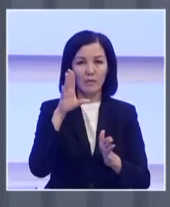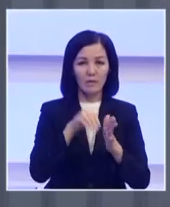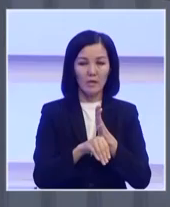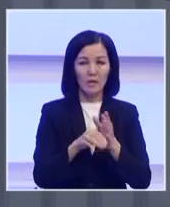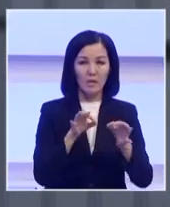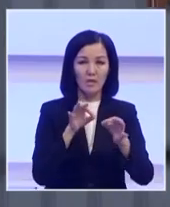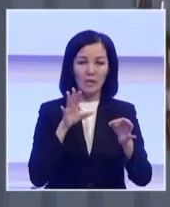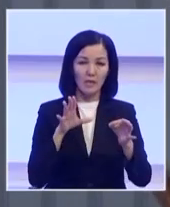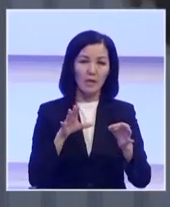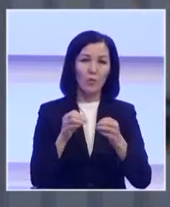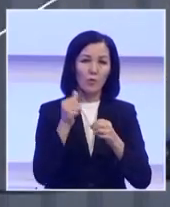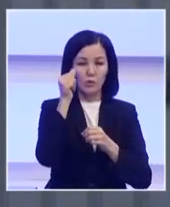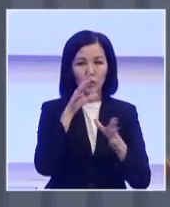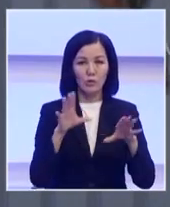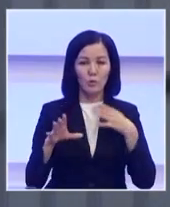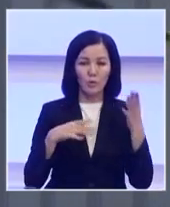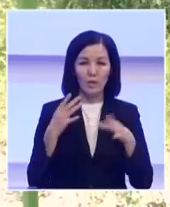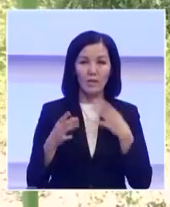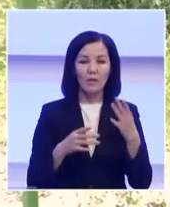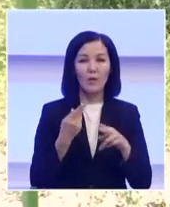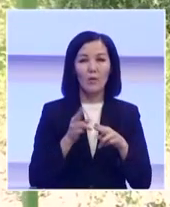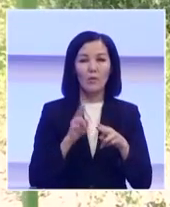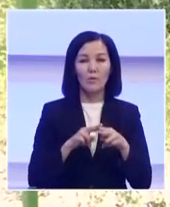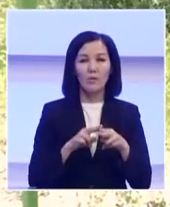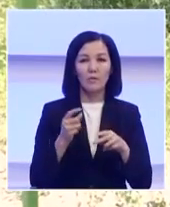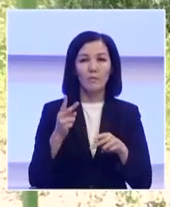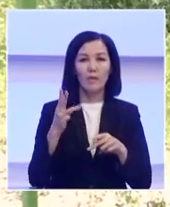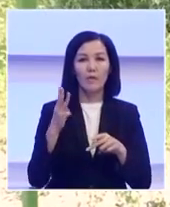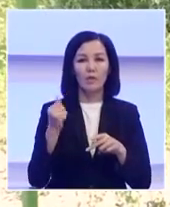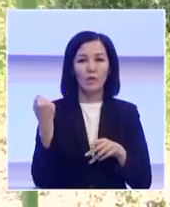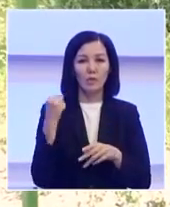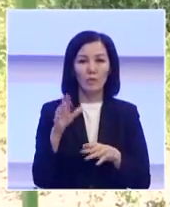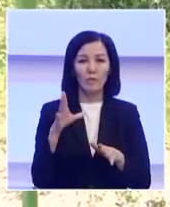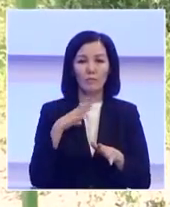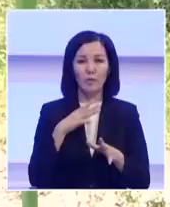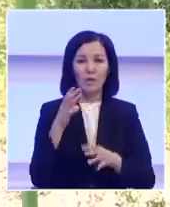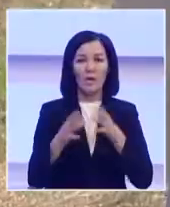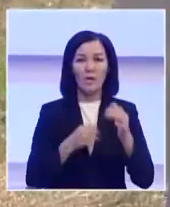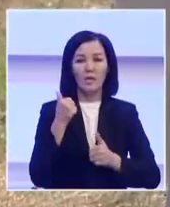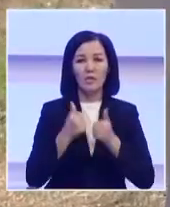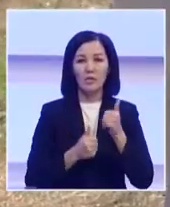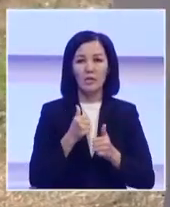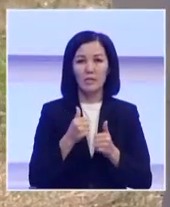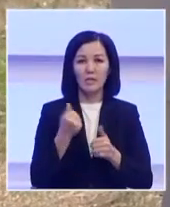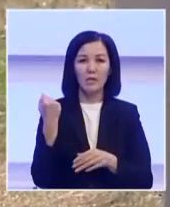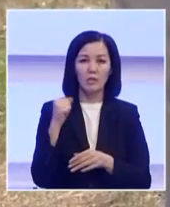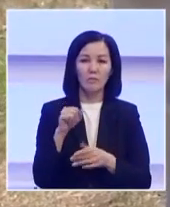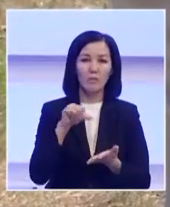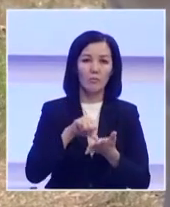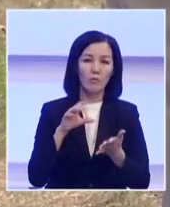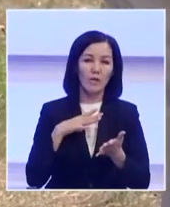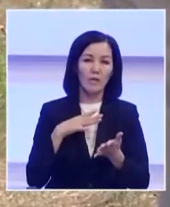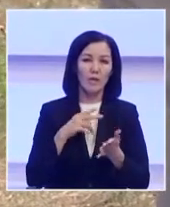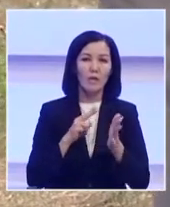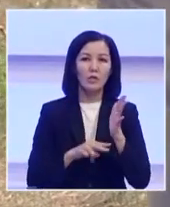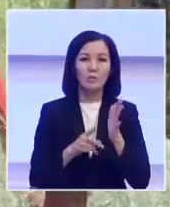атумен айналысқанына 10 жылдан асты. Осы уақыт ішінде еліміздің бірнеше мәрте жеңімпазы болып, халықаралық жарыстардың жүлдегері атанды. Қазір 70